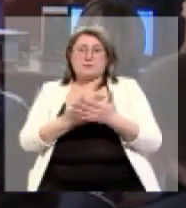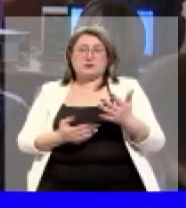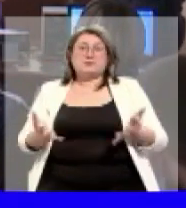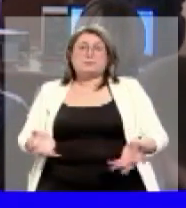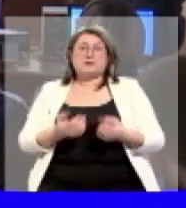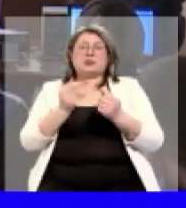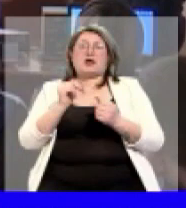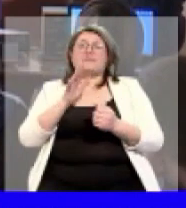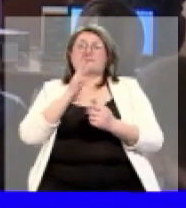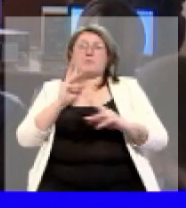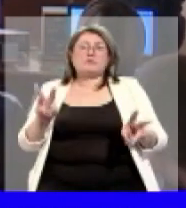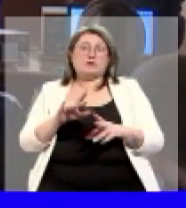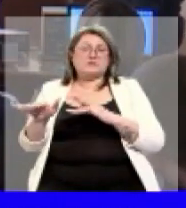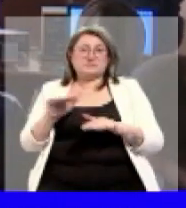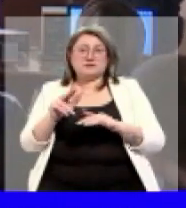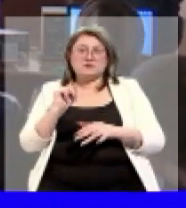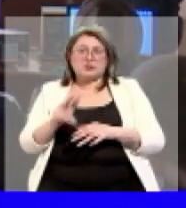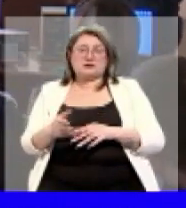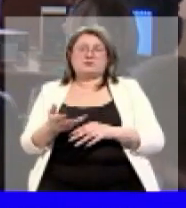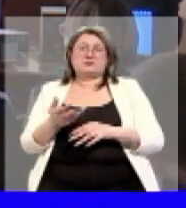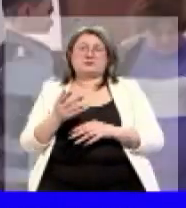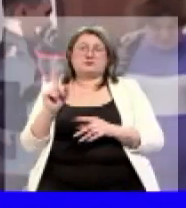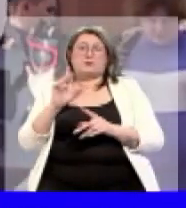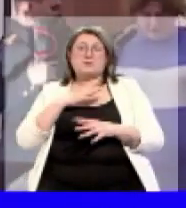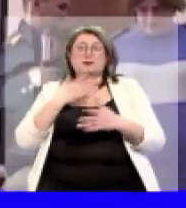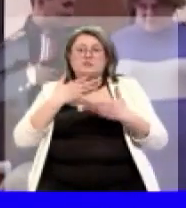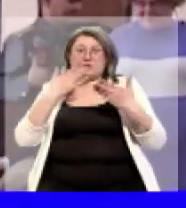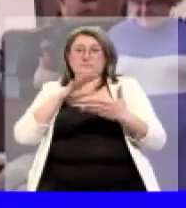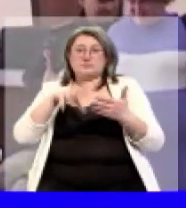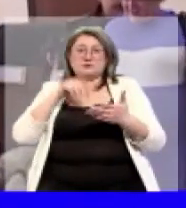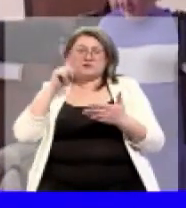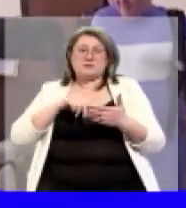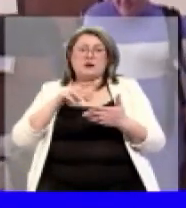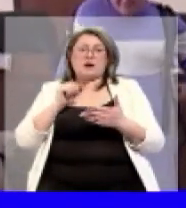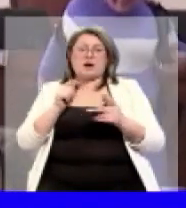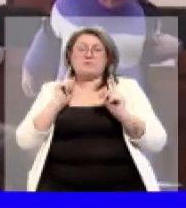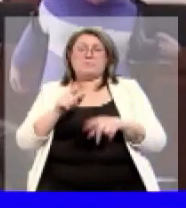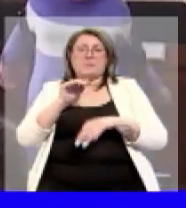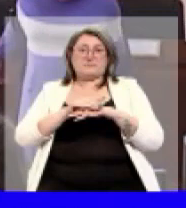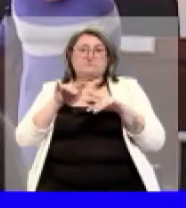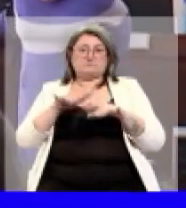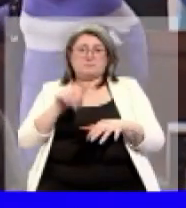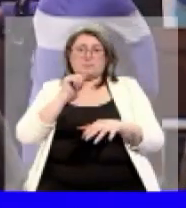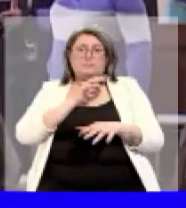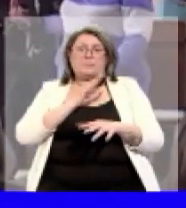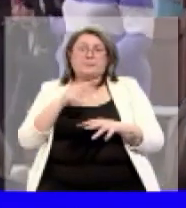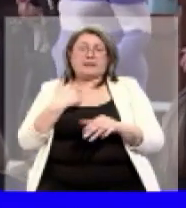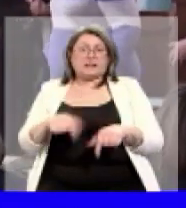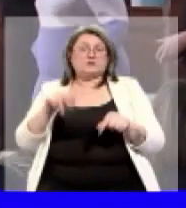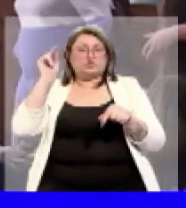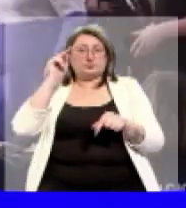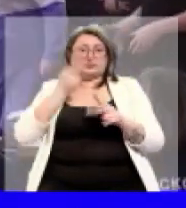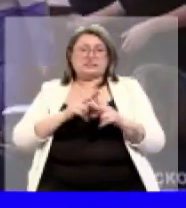ету, адамдарды эвакуациялауды теория жүзінде білетін сияқтымыз. Бірақ осындай төтенше жағдай туындай қалғанда абдырап қалмай, қалай